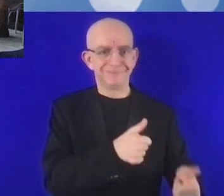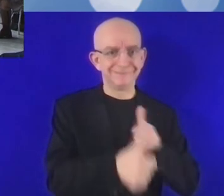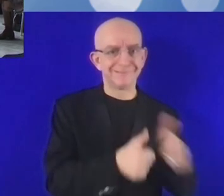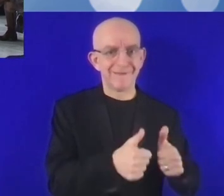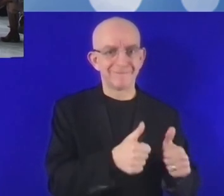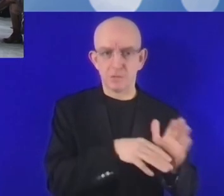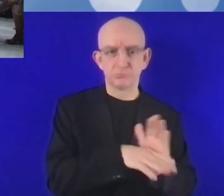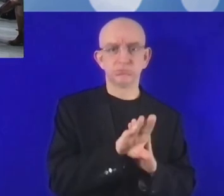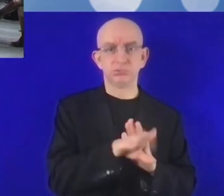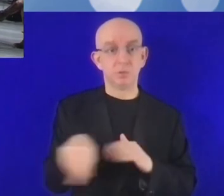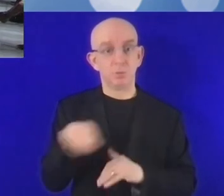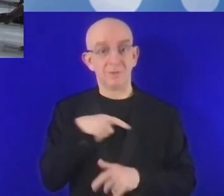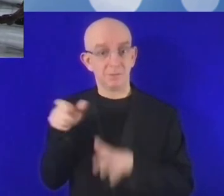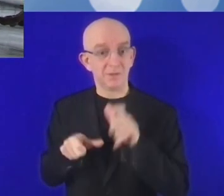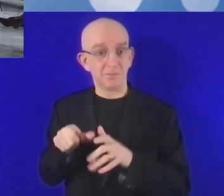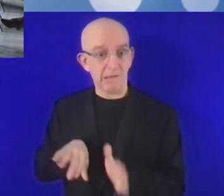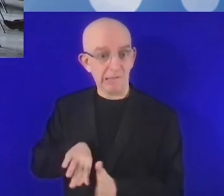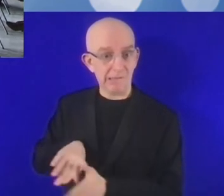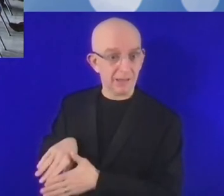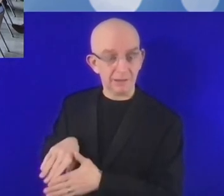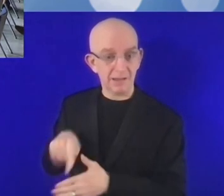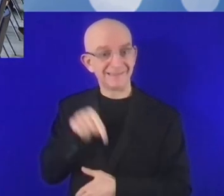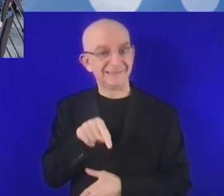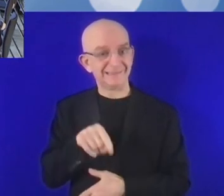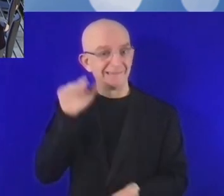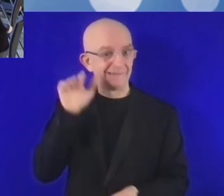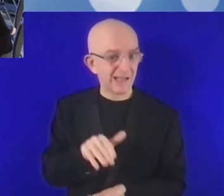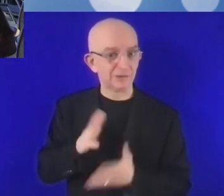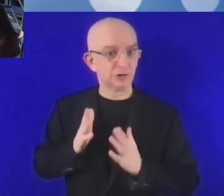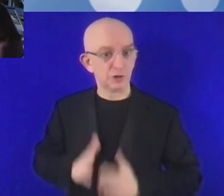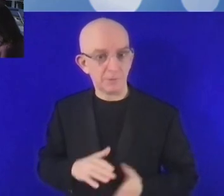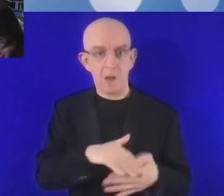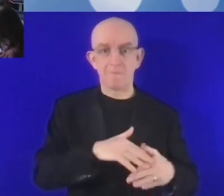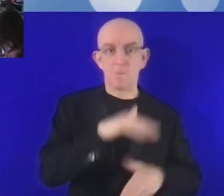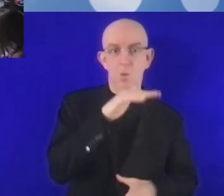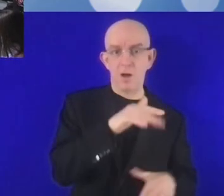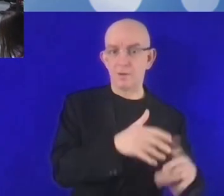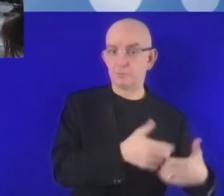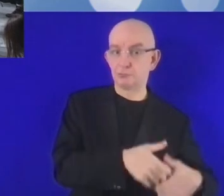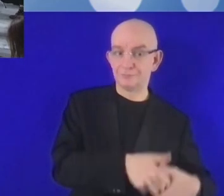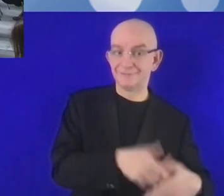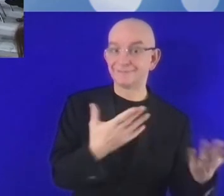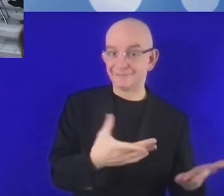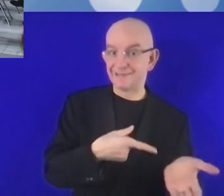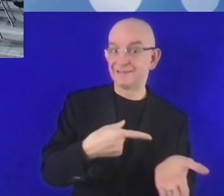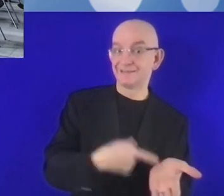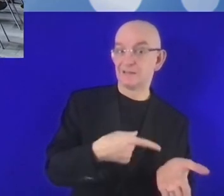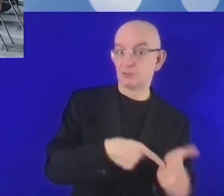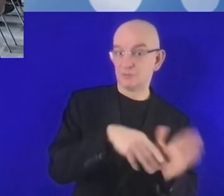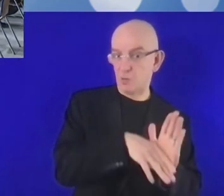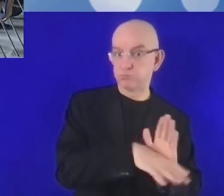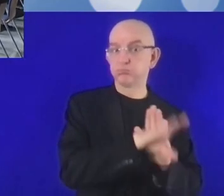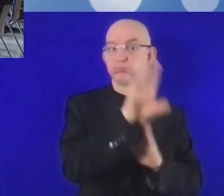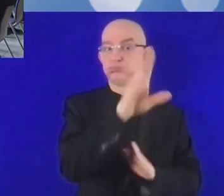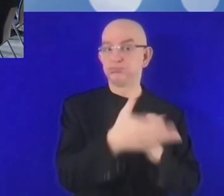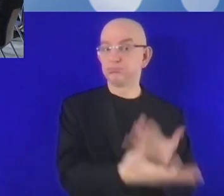近的话，而科技更加的快速发展，那我们就发现到这会产生一个巨大的问题。